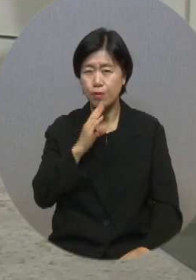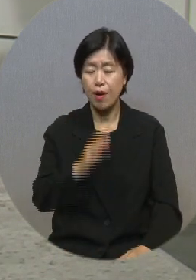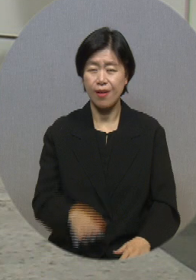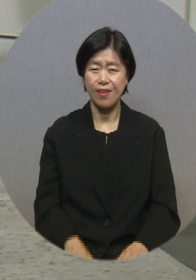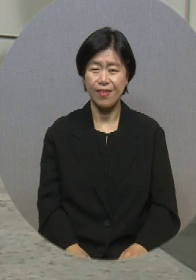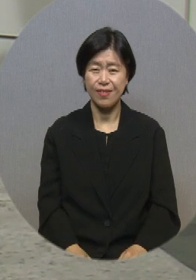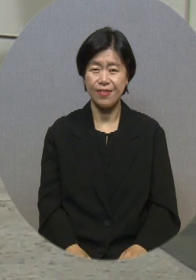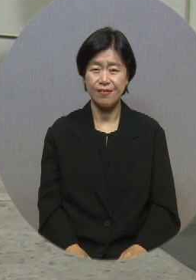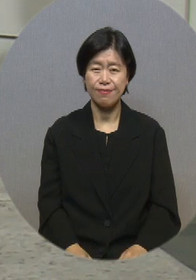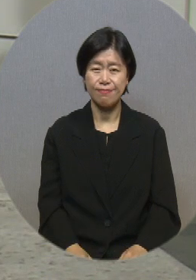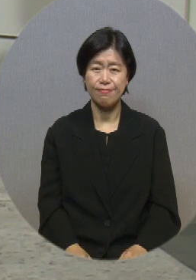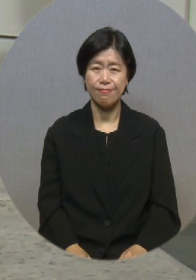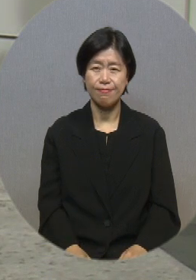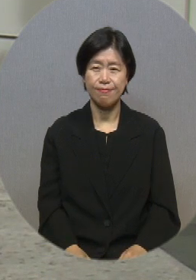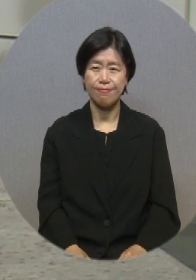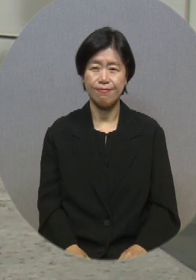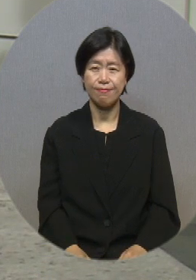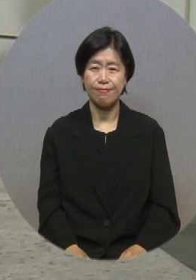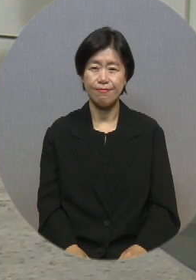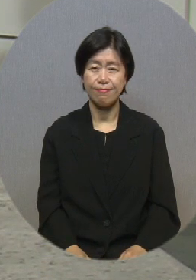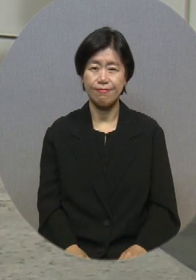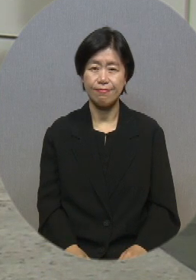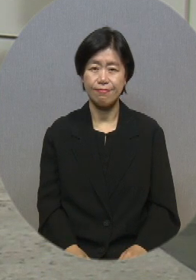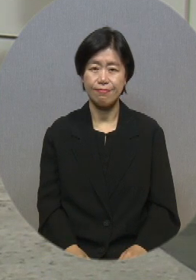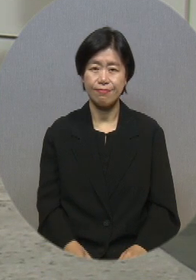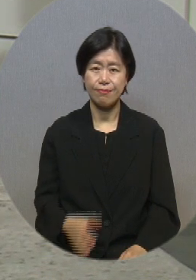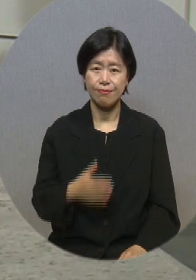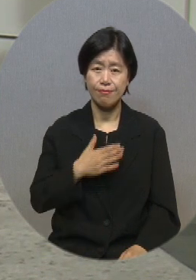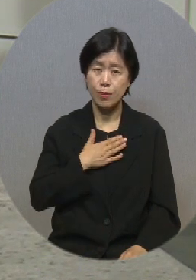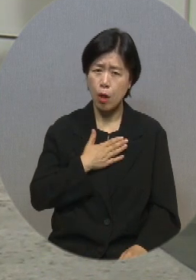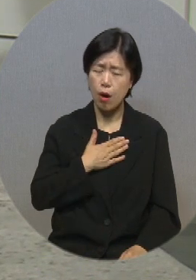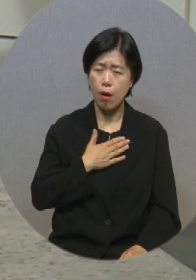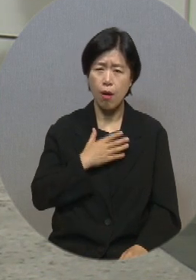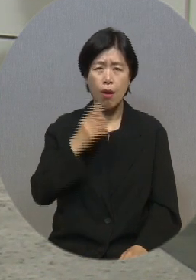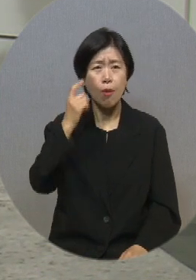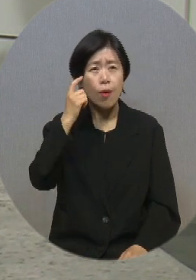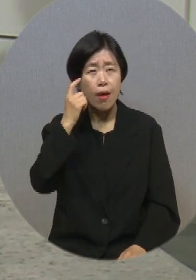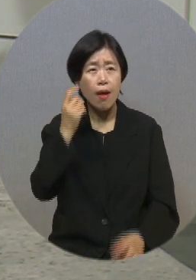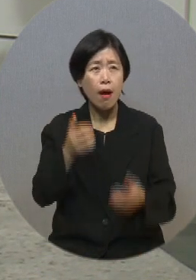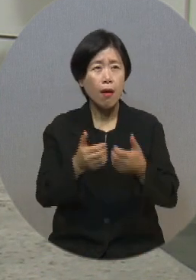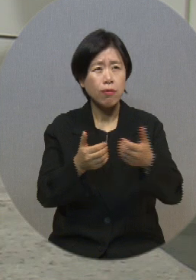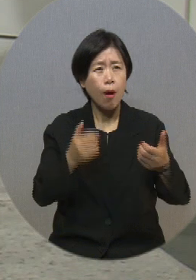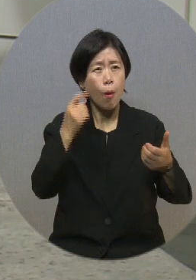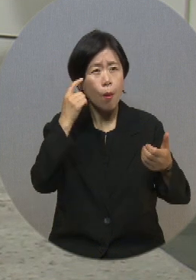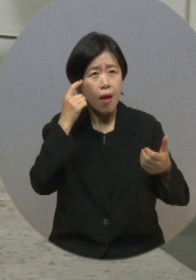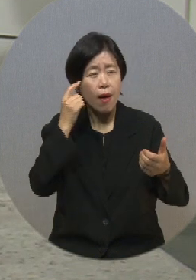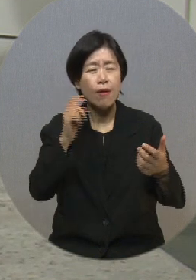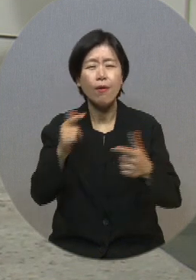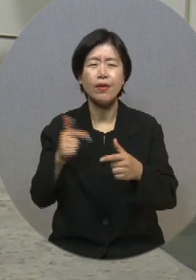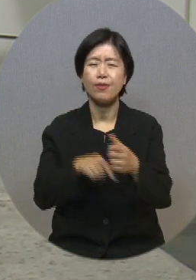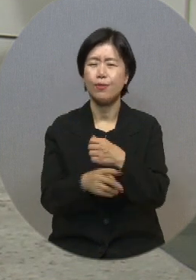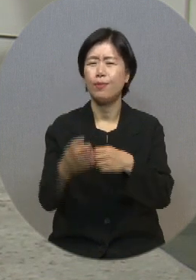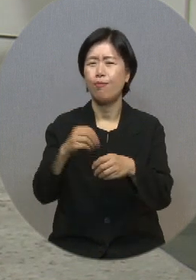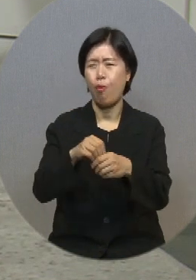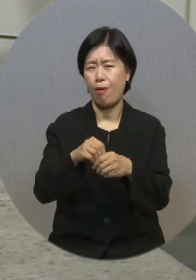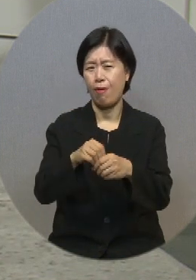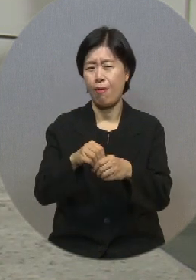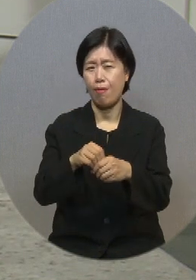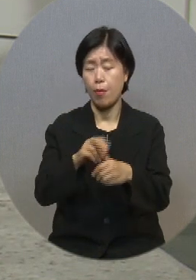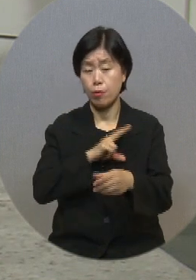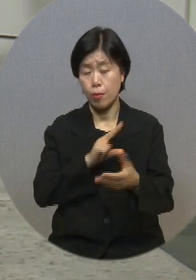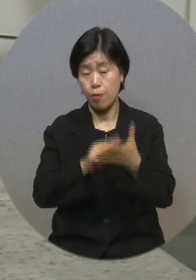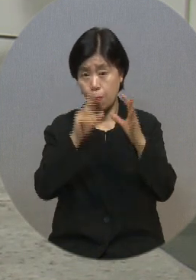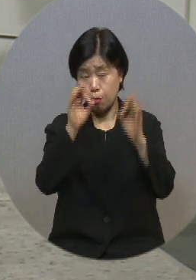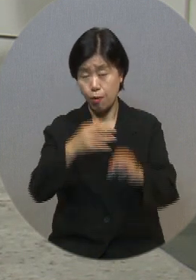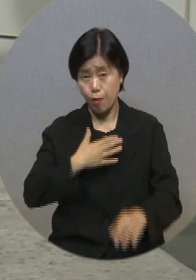떨어졌어요. 내가 나는 왜 그렇게 됐을까? 벌써 이런 암시를 준단 말이에요. 아, 참 대단한 분들입니다.